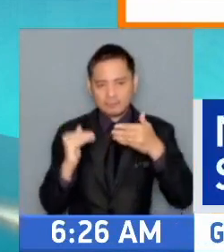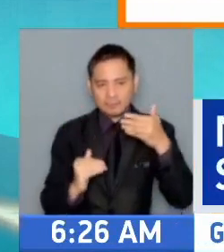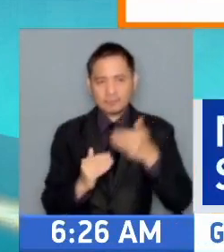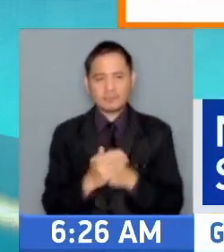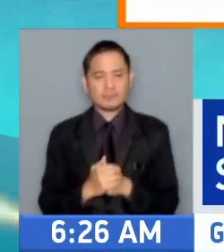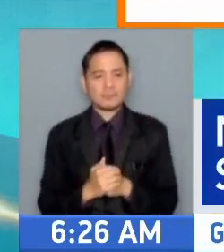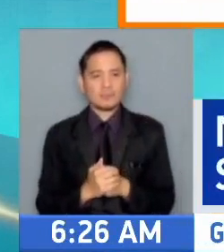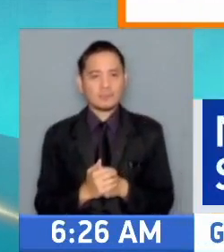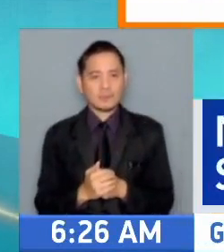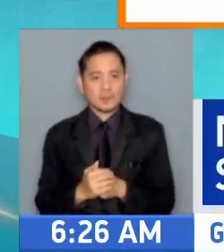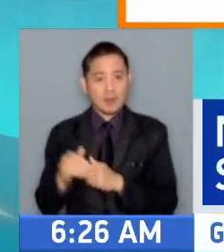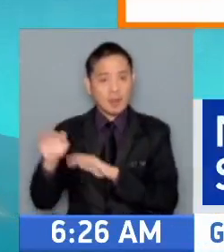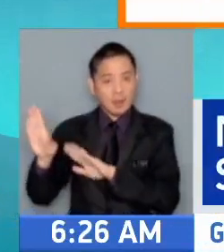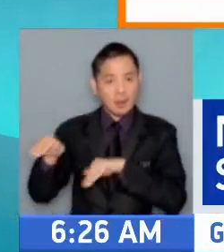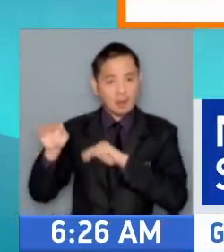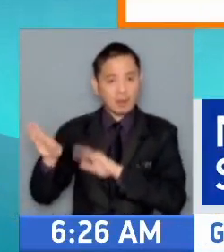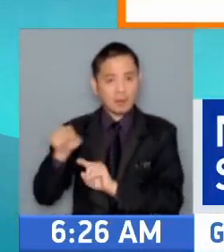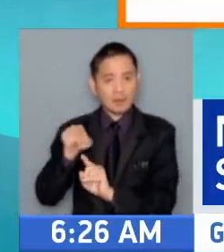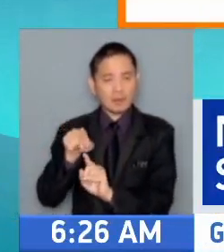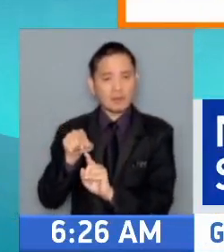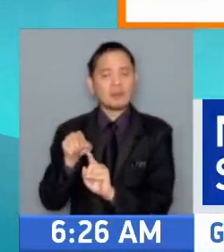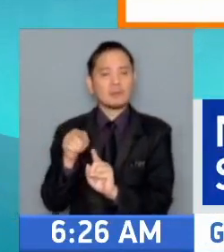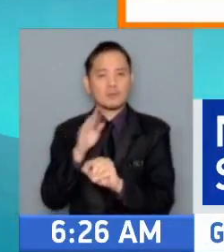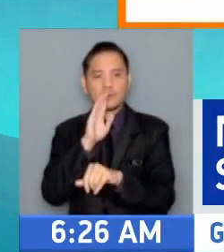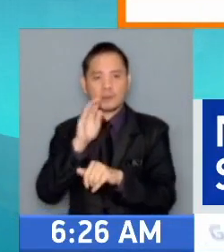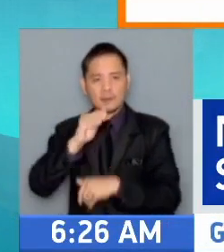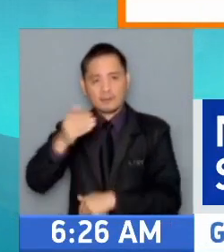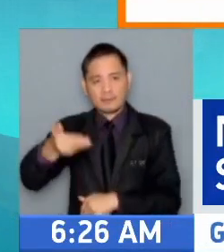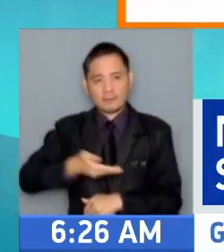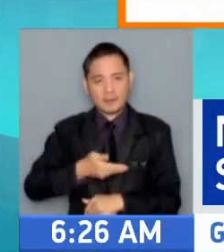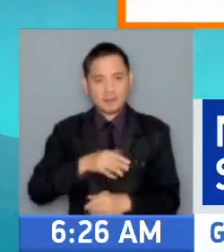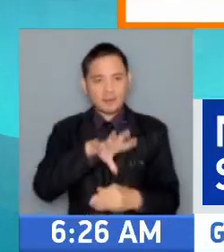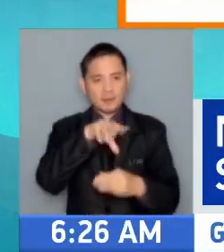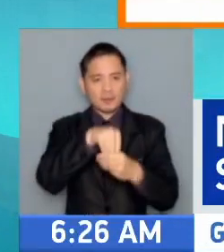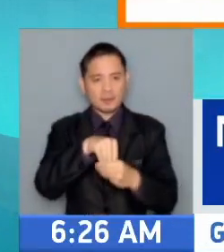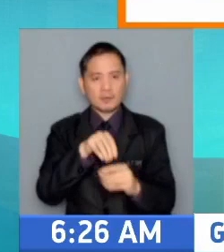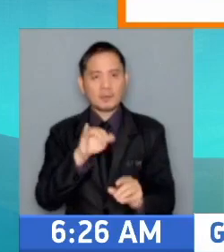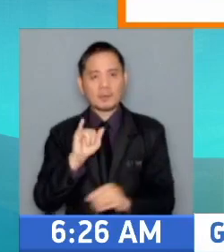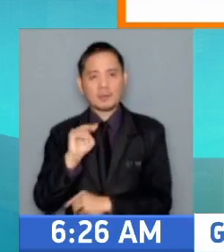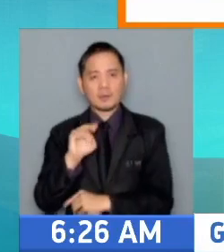inimbitahan din daw ang Pangulo na dumalo sa Indo-Pacific Command.